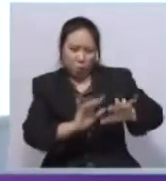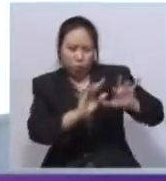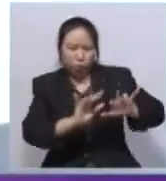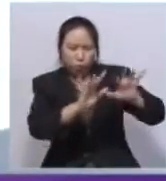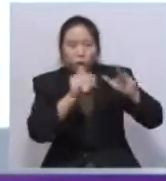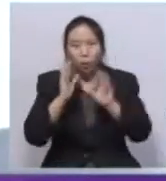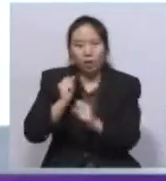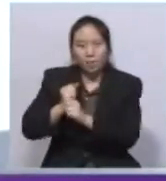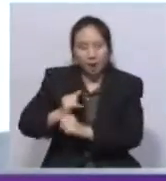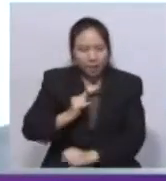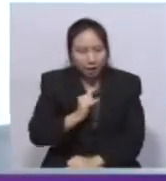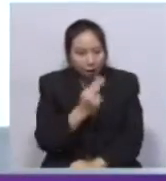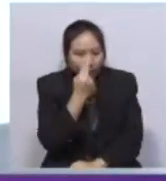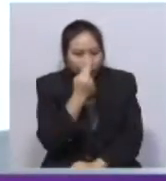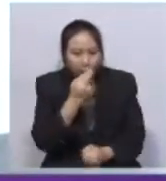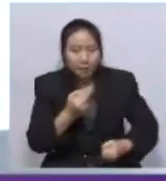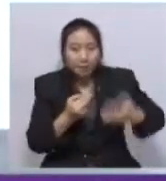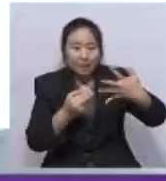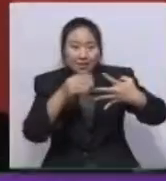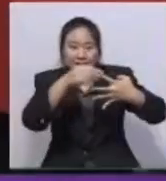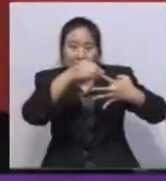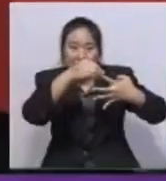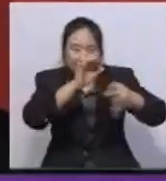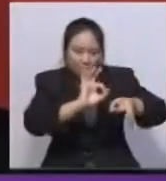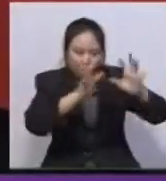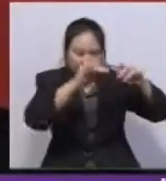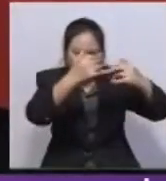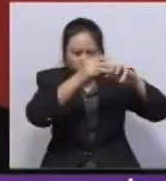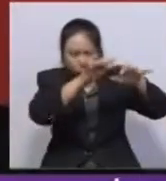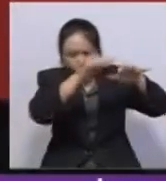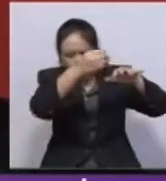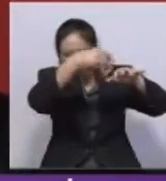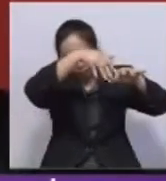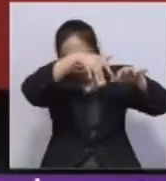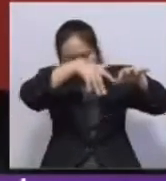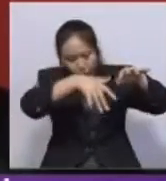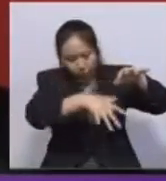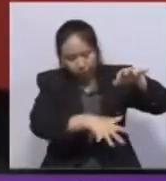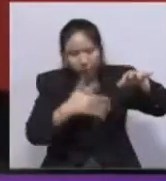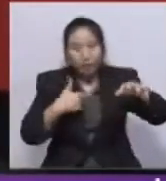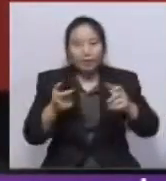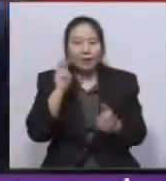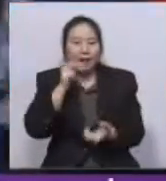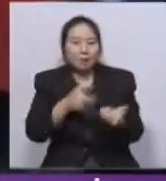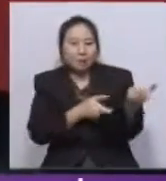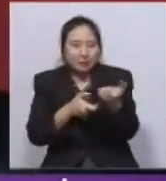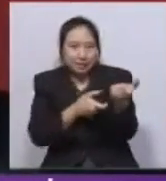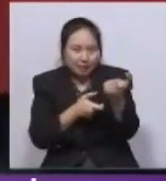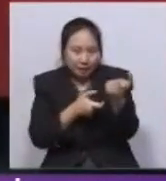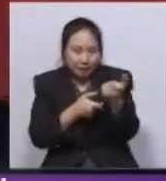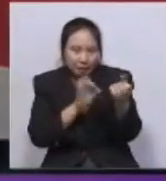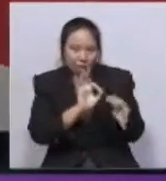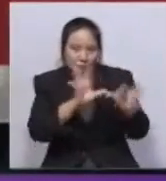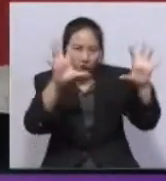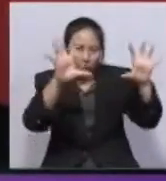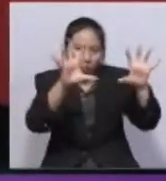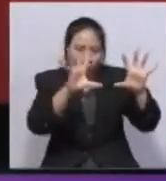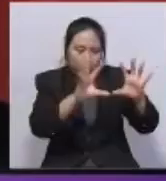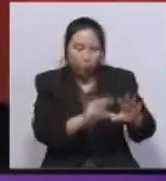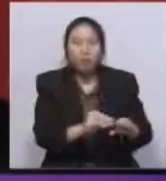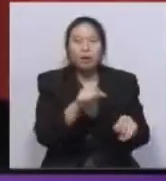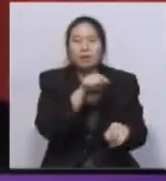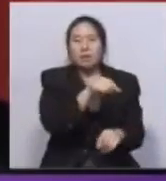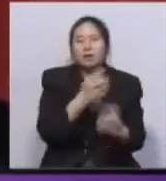ไปยังที่เกิดเหตุพบเปลวเพลิงบริเวณชั้น4และลุกลามลงมาด้านล่างจึงระดมฉีดน้ำเพื่อควบคุมเพลิงที่เกิดเหตุเป็นโกดัง